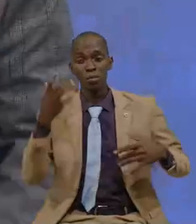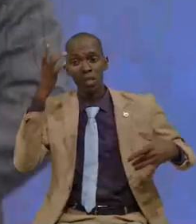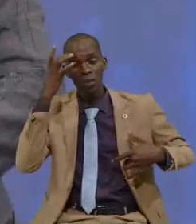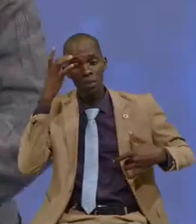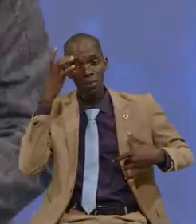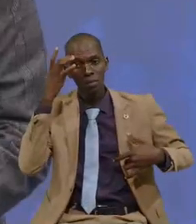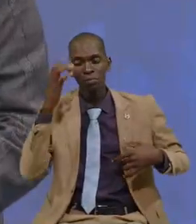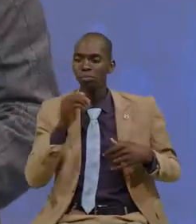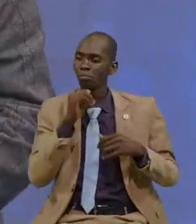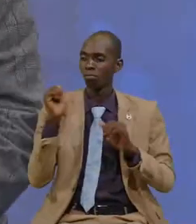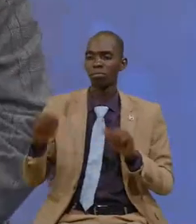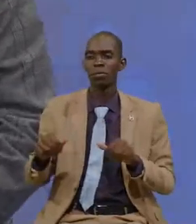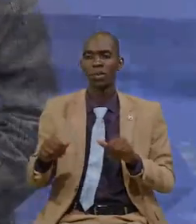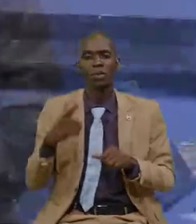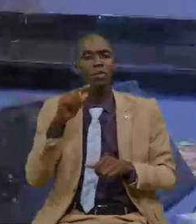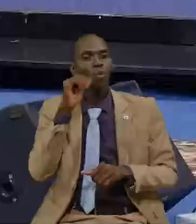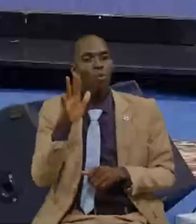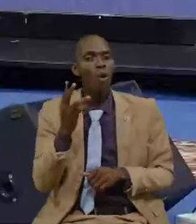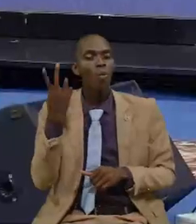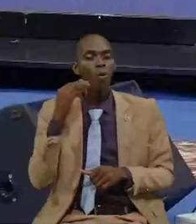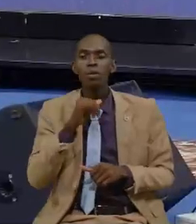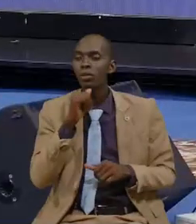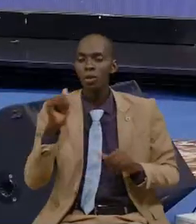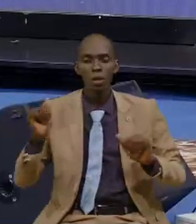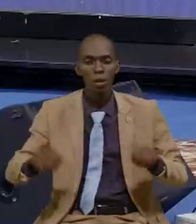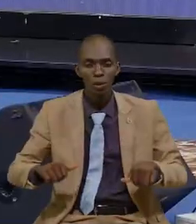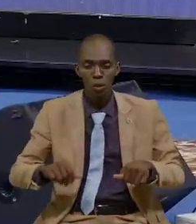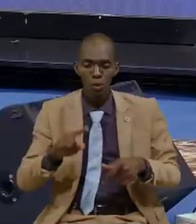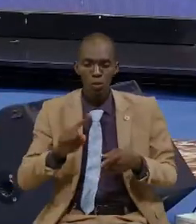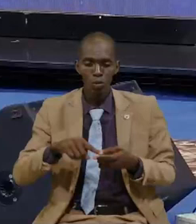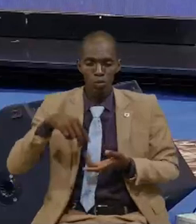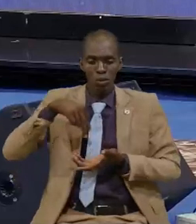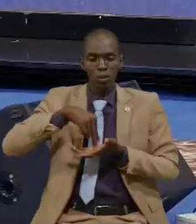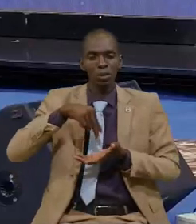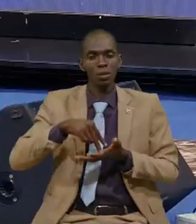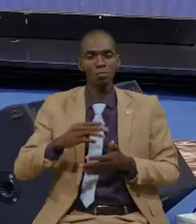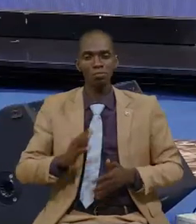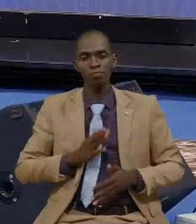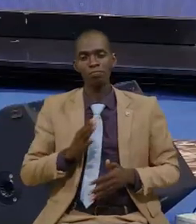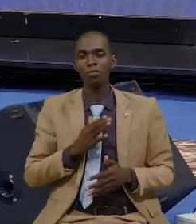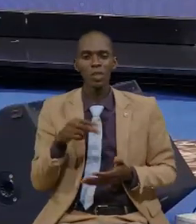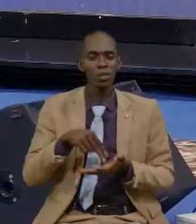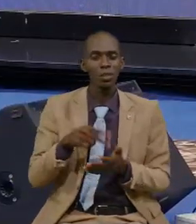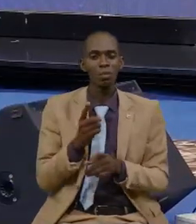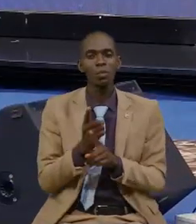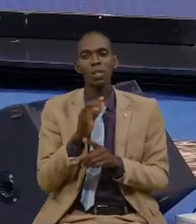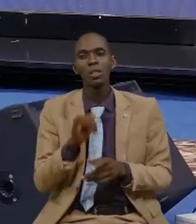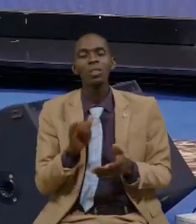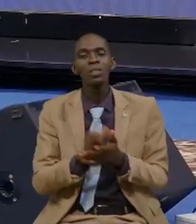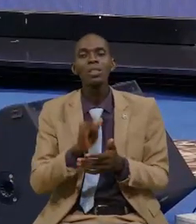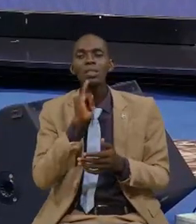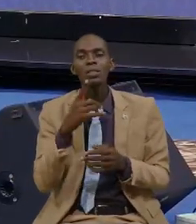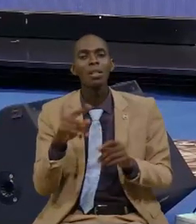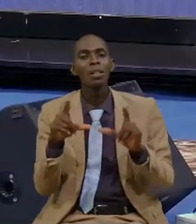L'infirmité, l'inhabilité, l'incapacité. La femme était incapable de se redresser. C'est